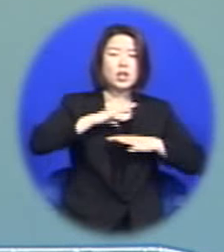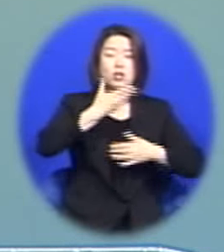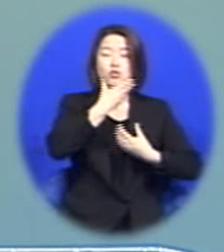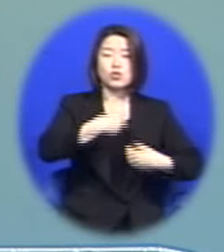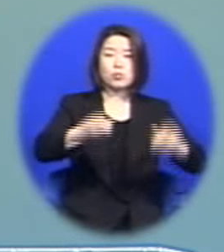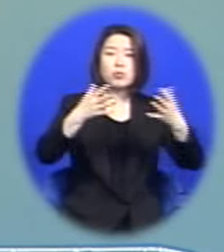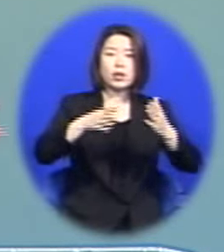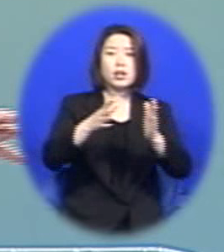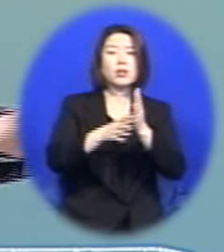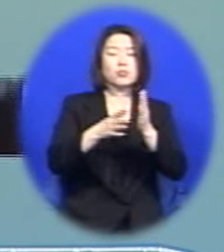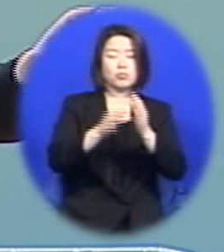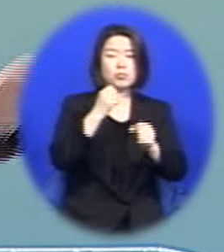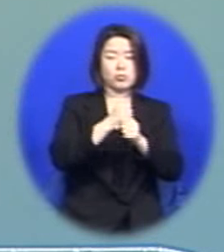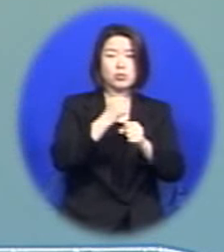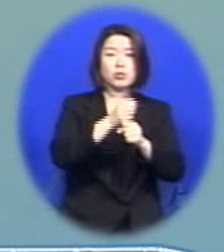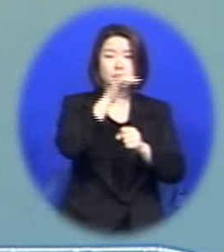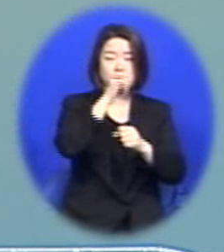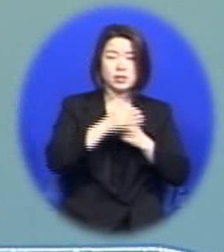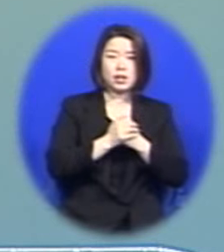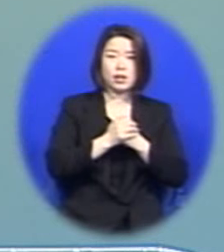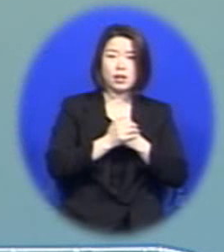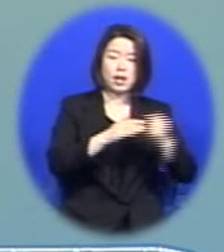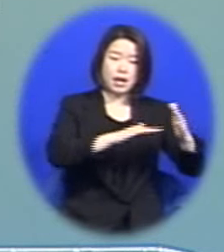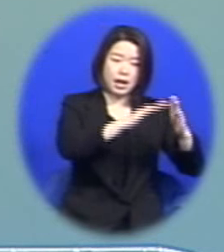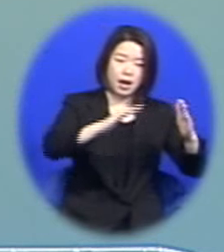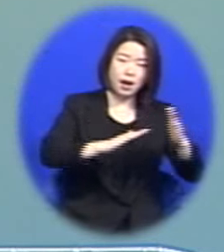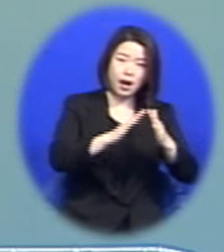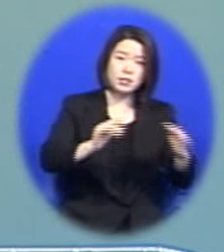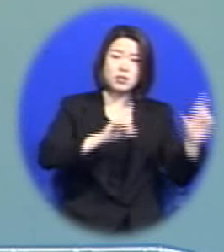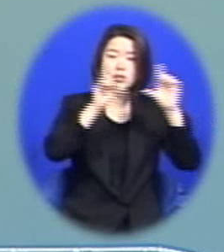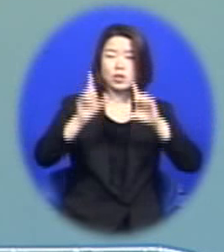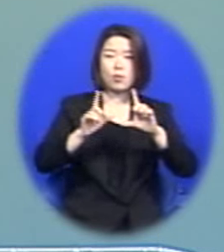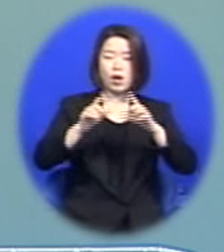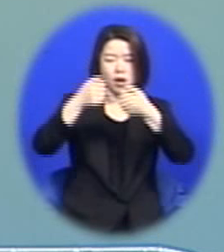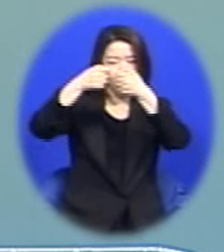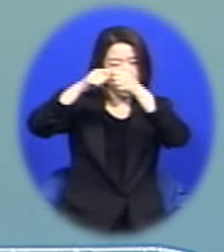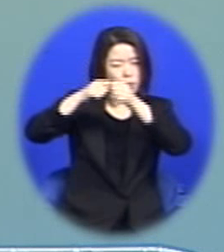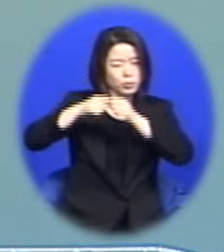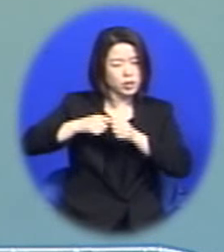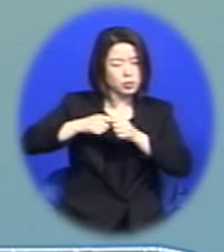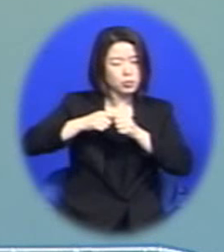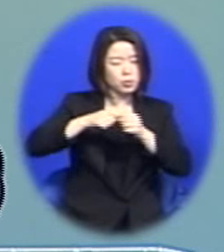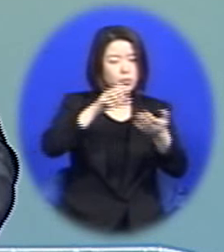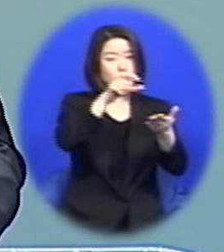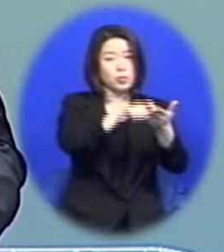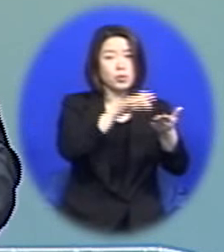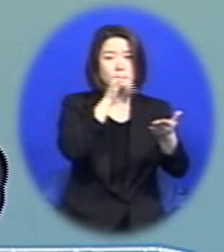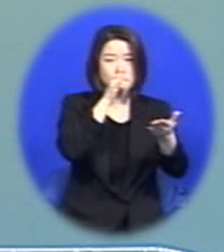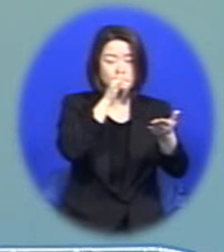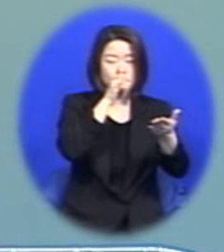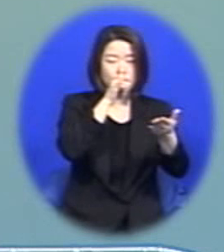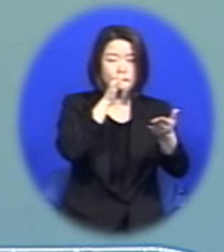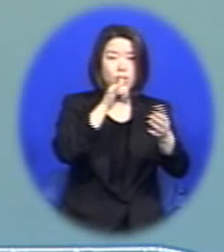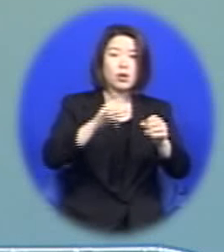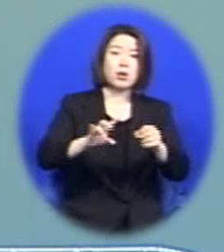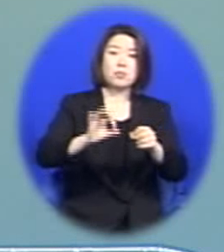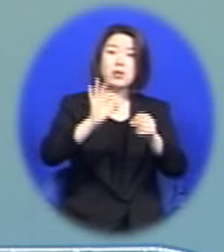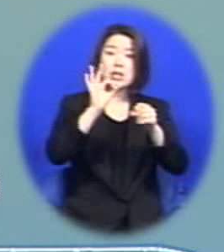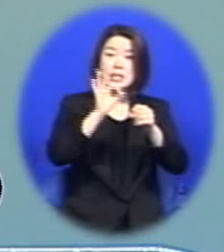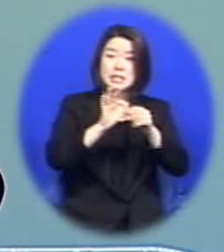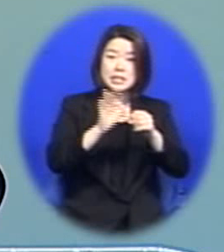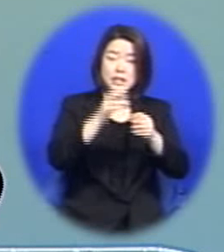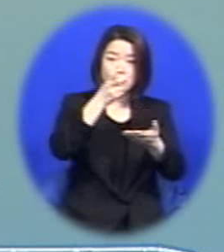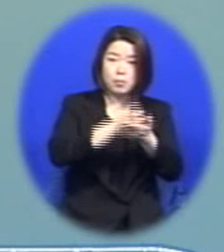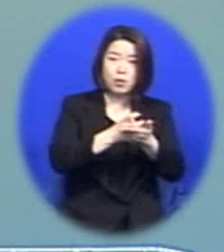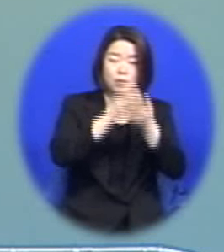가 정상화를 어떻게 해야 되는지에 대해서도 구체적으로 말씀 하셨어 십계명을 보면 가족과